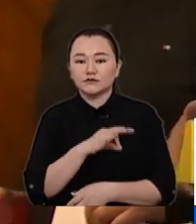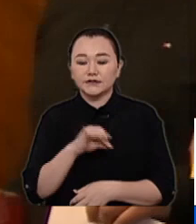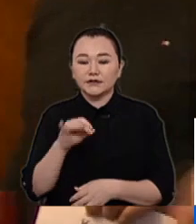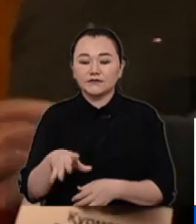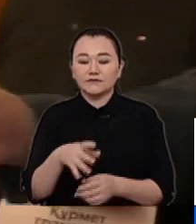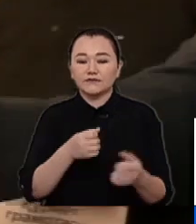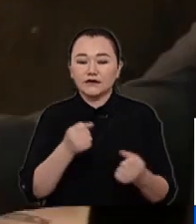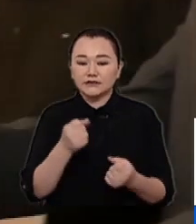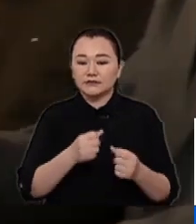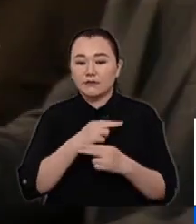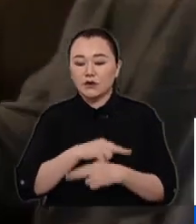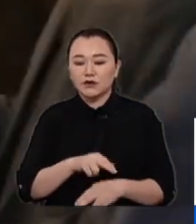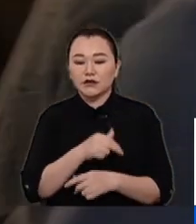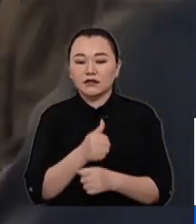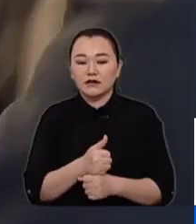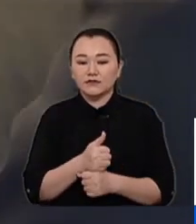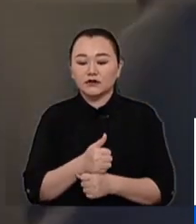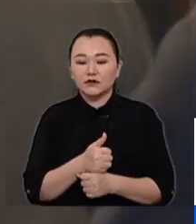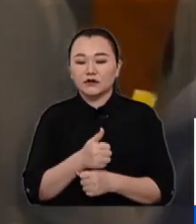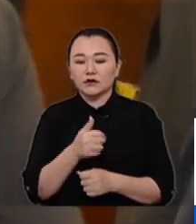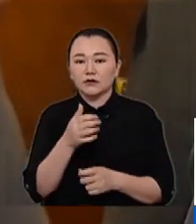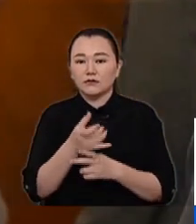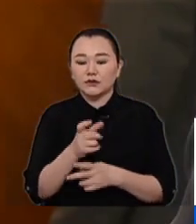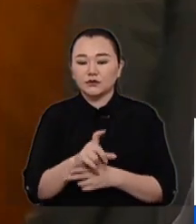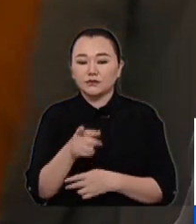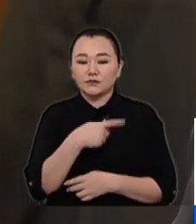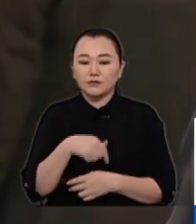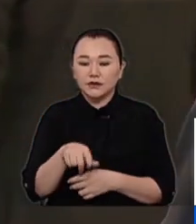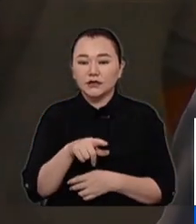водителей партнеров – это главный приоритет. Поэтому мы